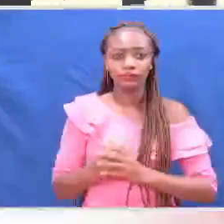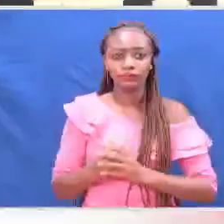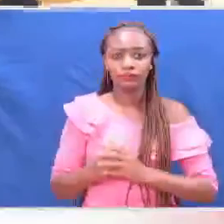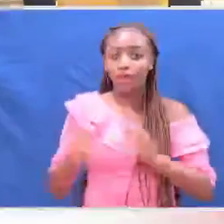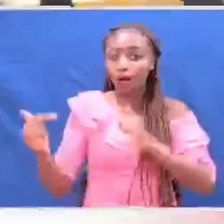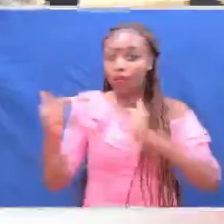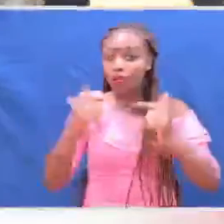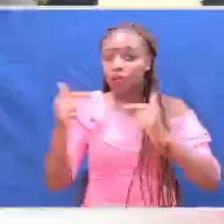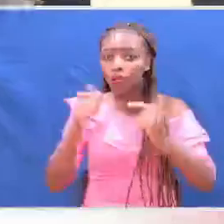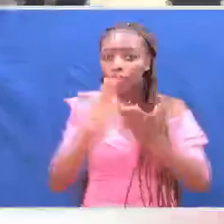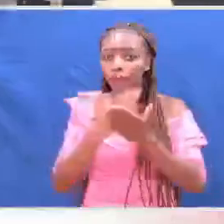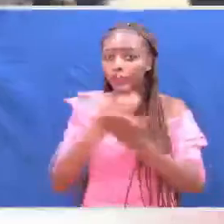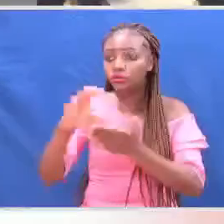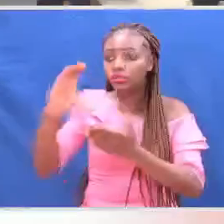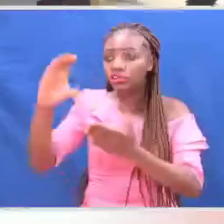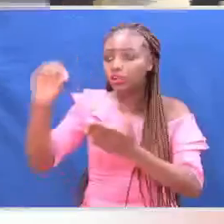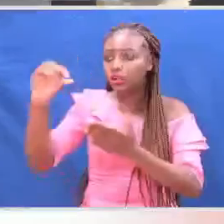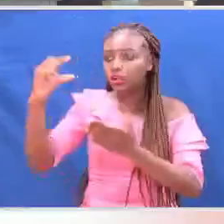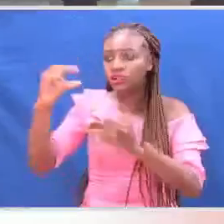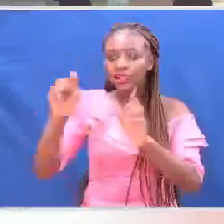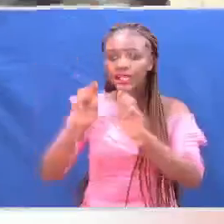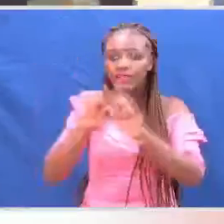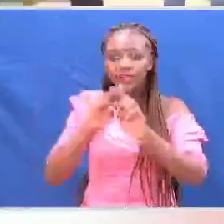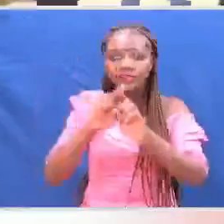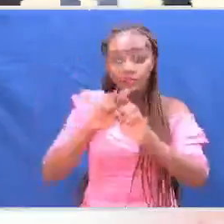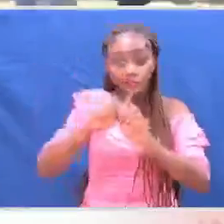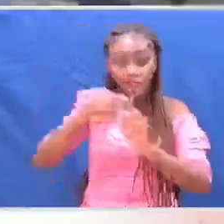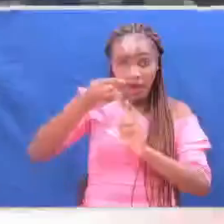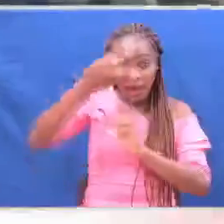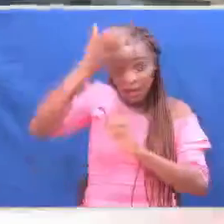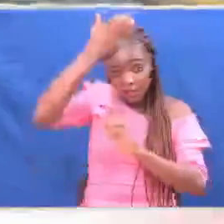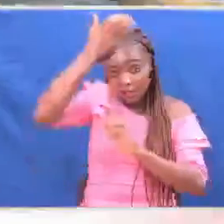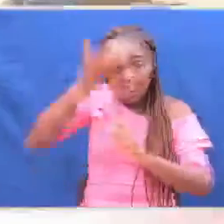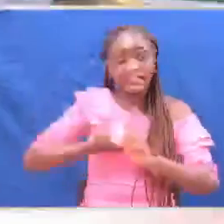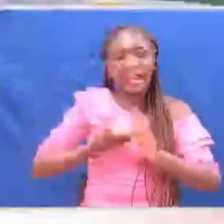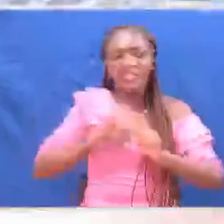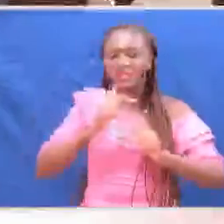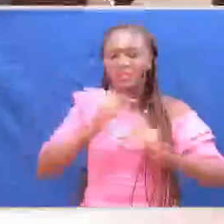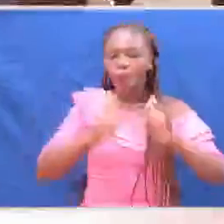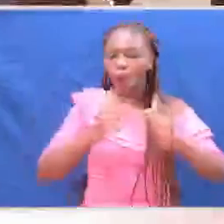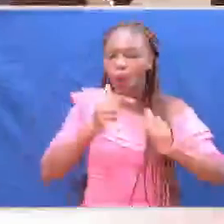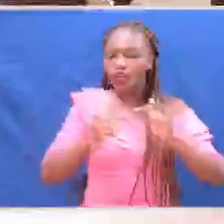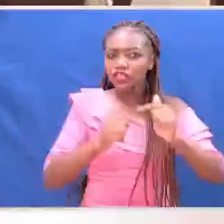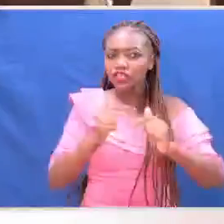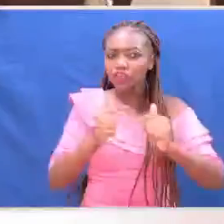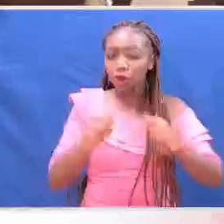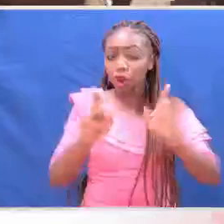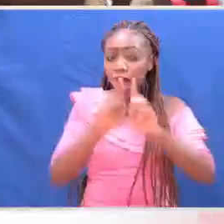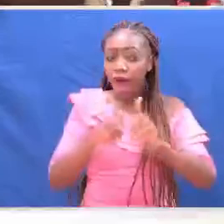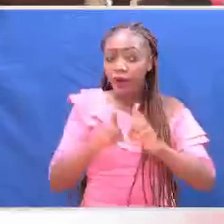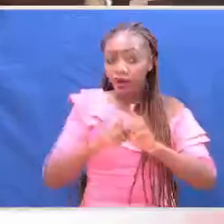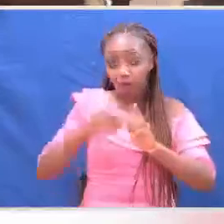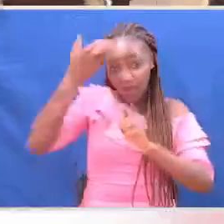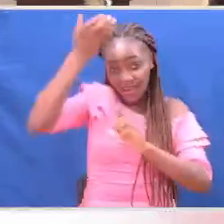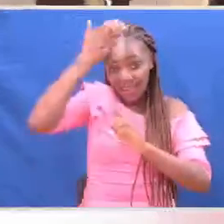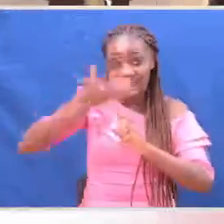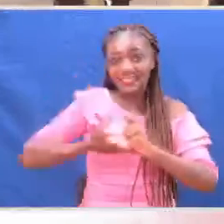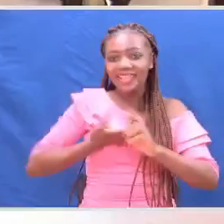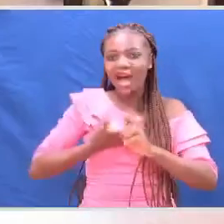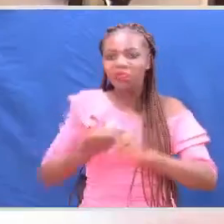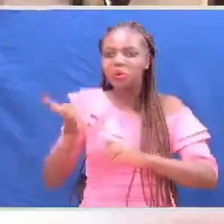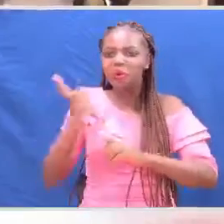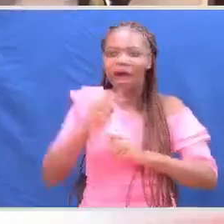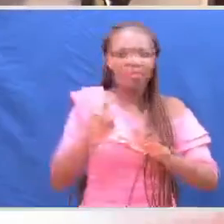Mzozo kati ya baraza la magavana na muungano wa wauguzi nchini unazidi kutokota. Muungano huo wa wauguzi sasa